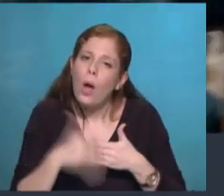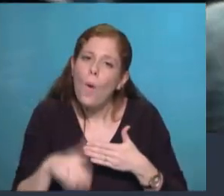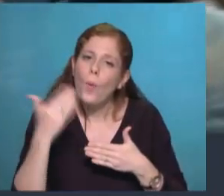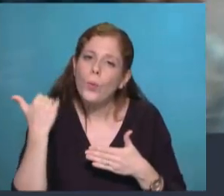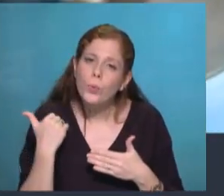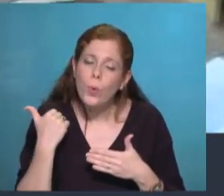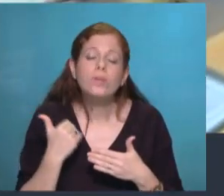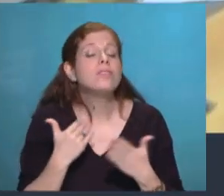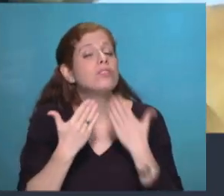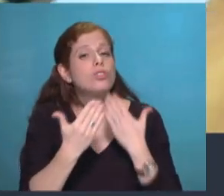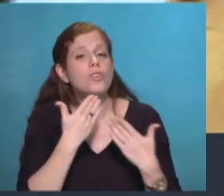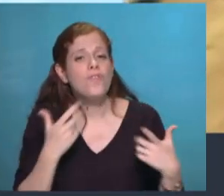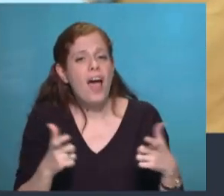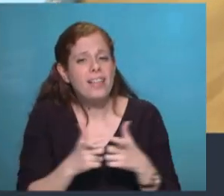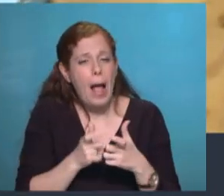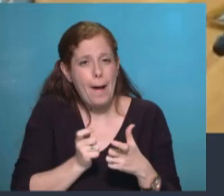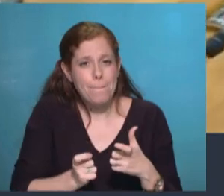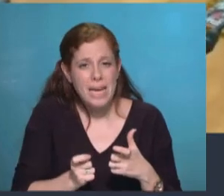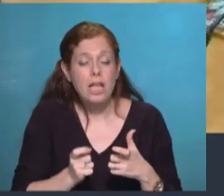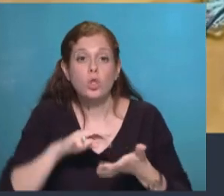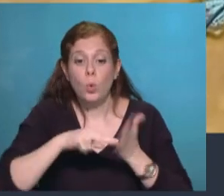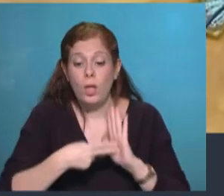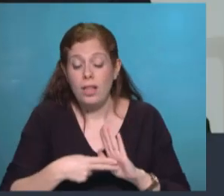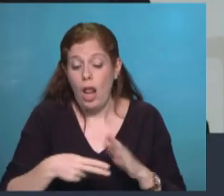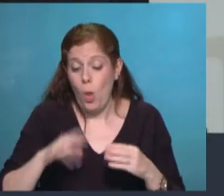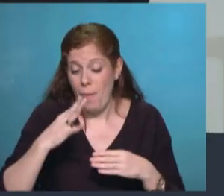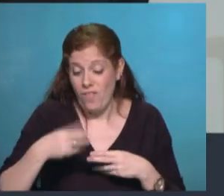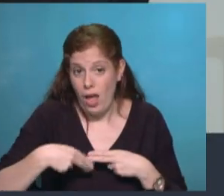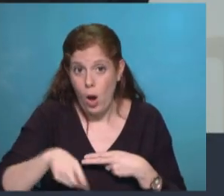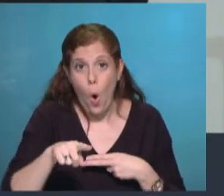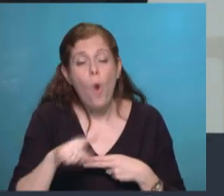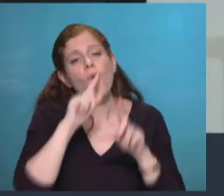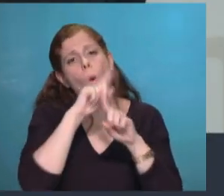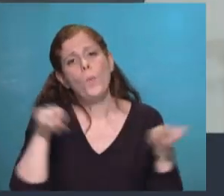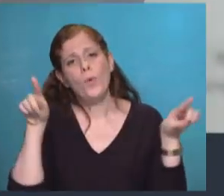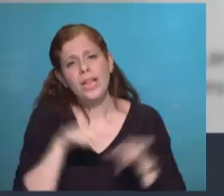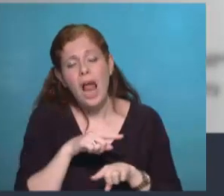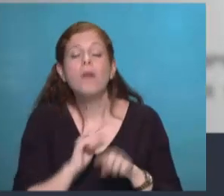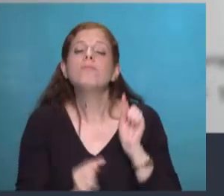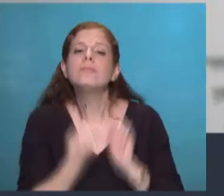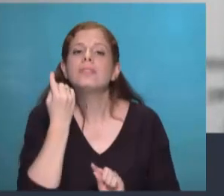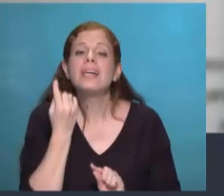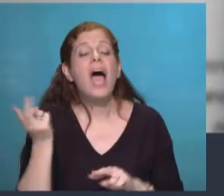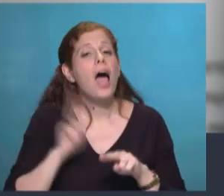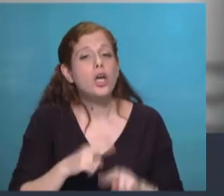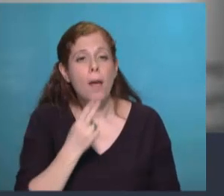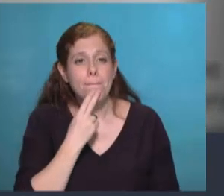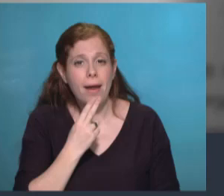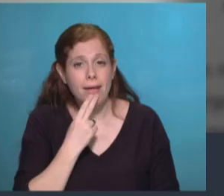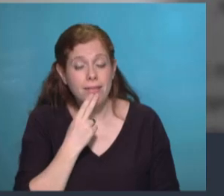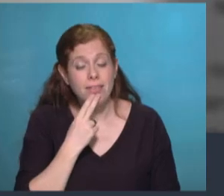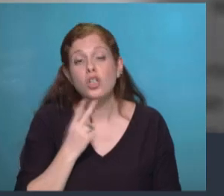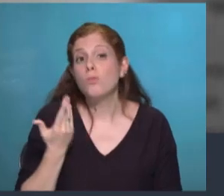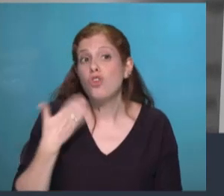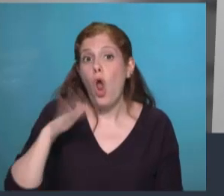הקבינט שתוכננה ליום רביעי הקרוב בוטלה. בתזמון מקרי, זה קרה לאחר שהשר נפתלי בנט, מי שלרוב